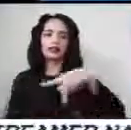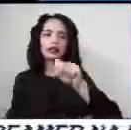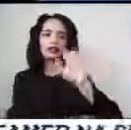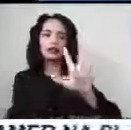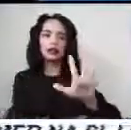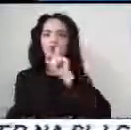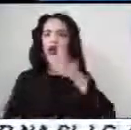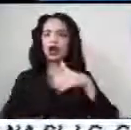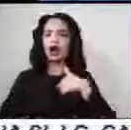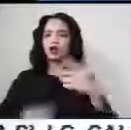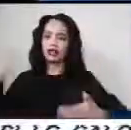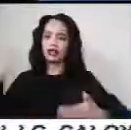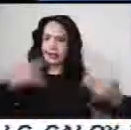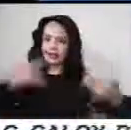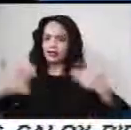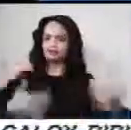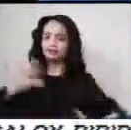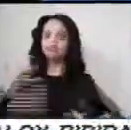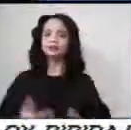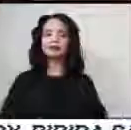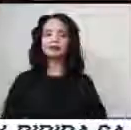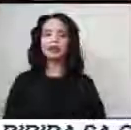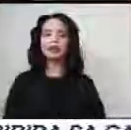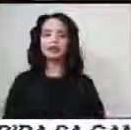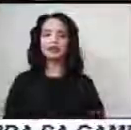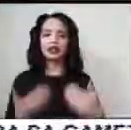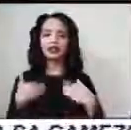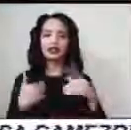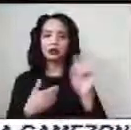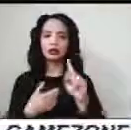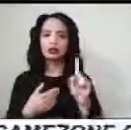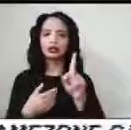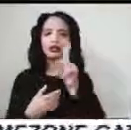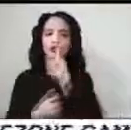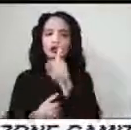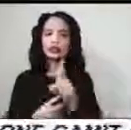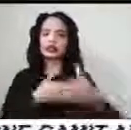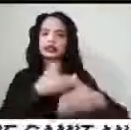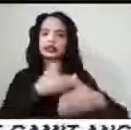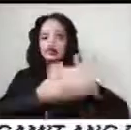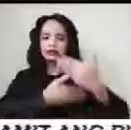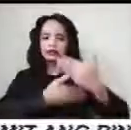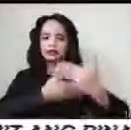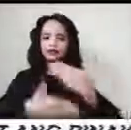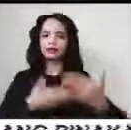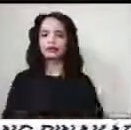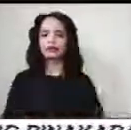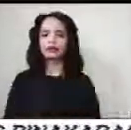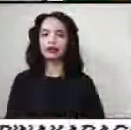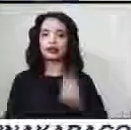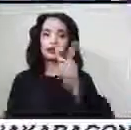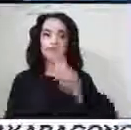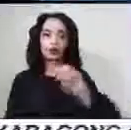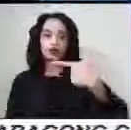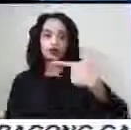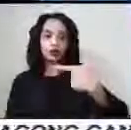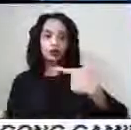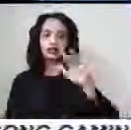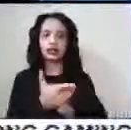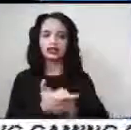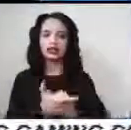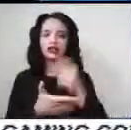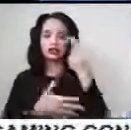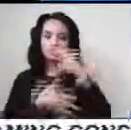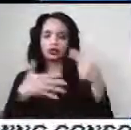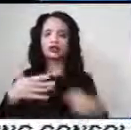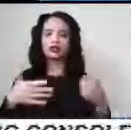do sa event mismo nung PlayStation. At sobrang kinikilabutan ako sa bawat hagod nung camera do sa PS5. Kung makikita mo siya